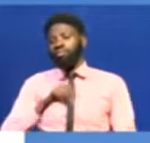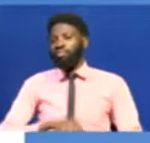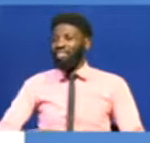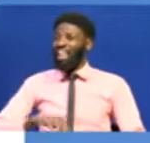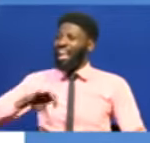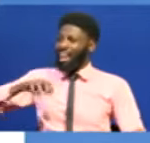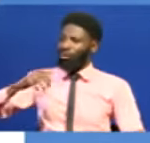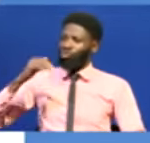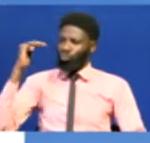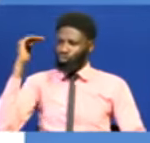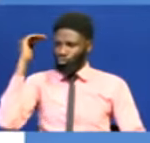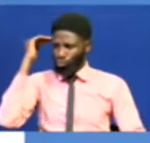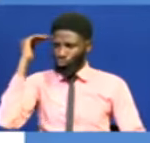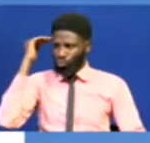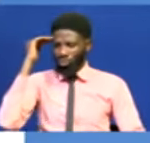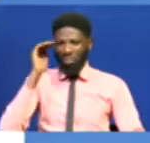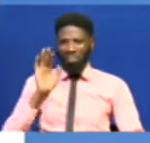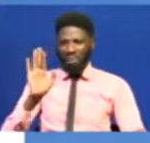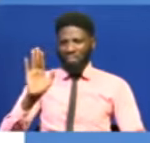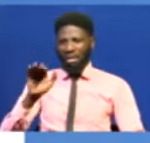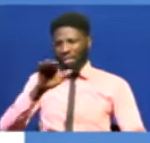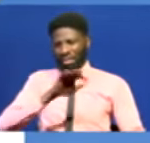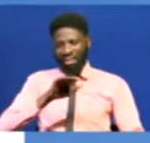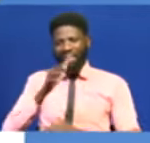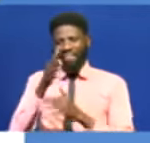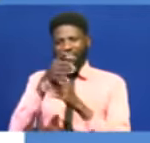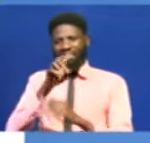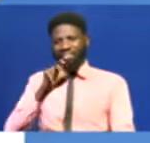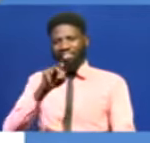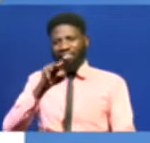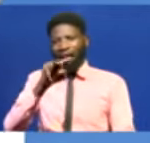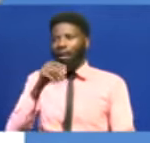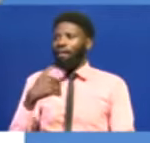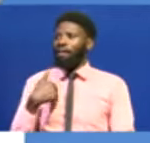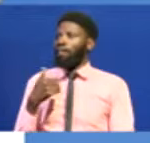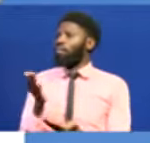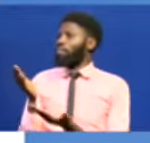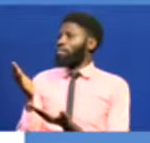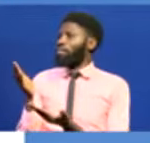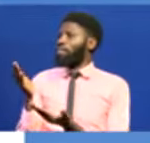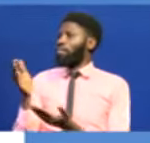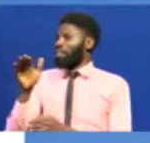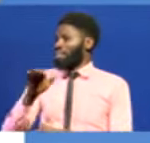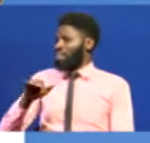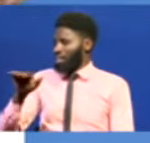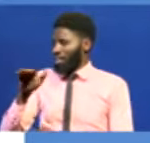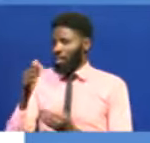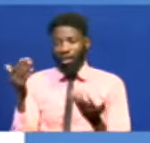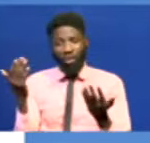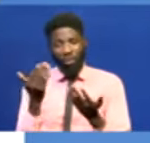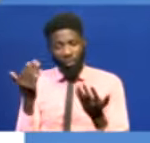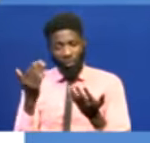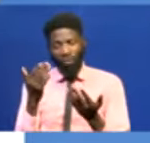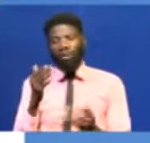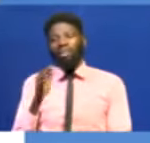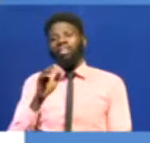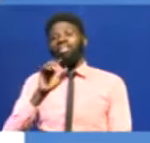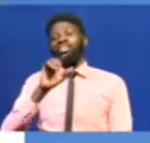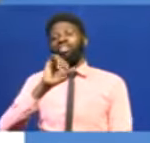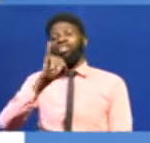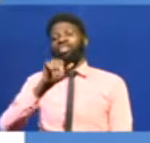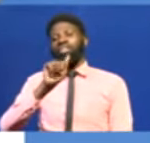kama maskani ya kamba ya China, Shuyi, iliyoko mashariki mwa mkoa wa Jiangsu nchini